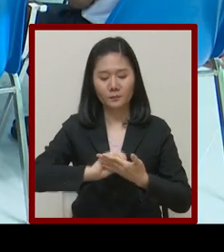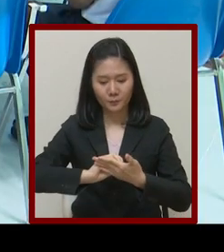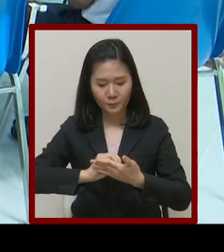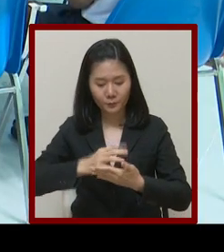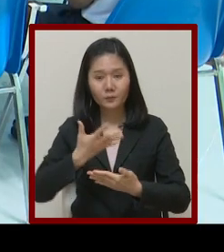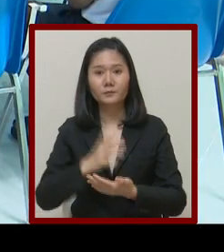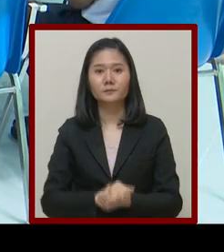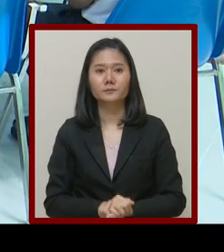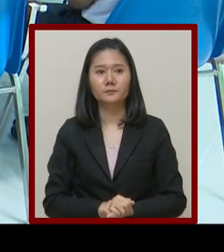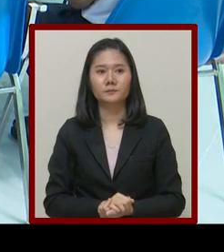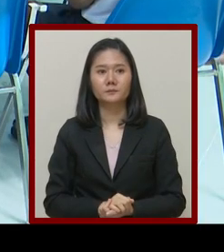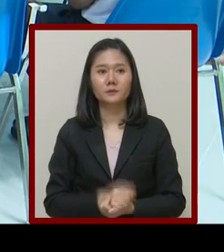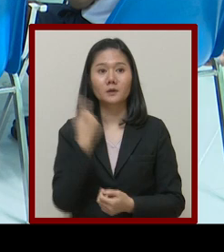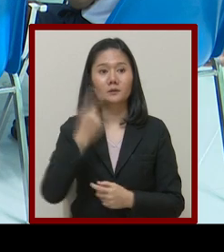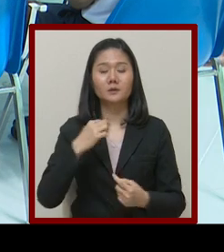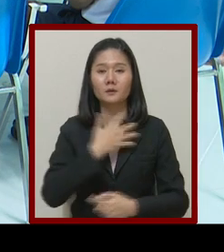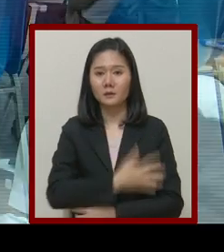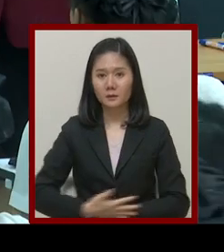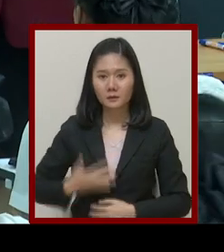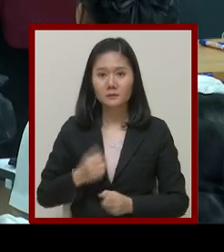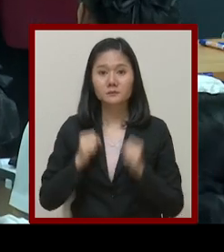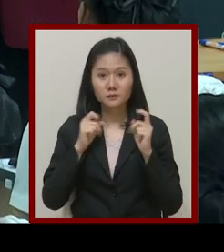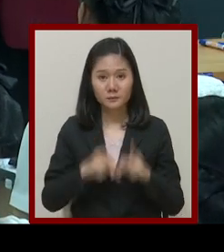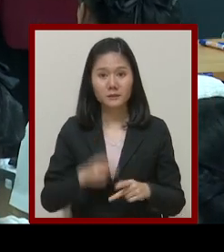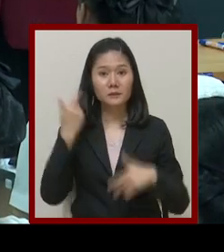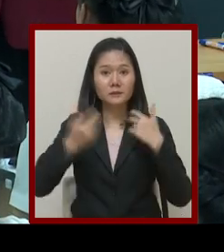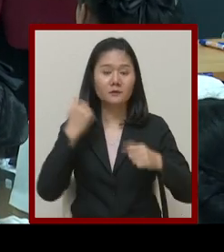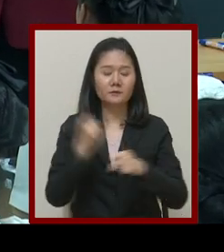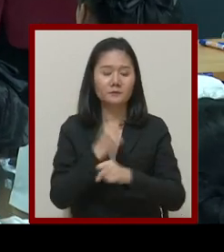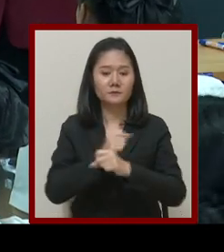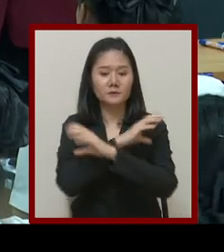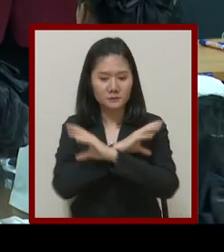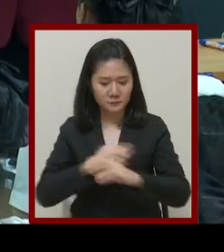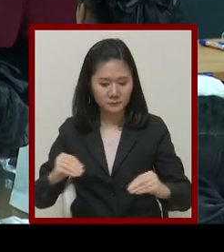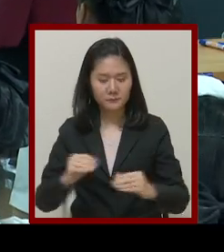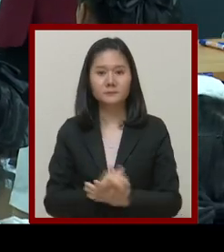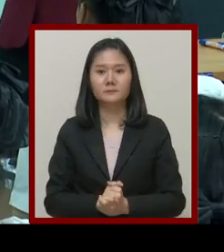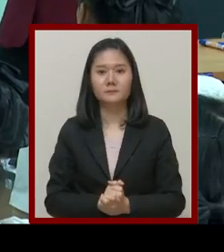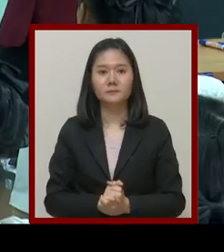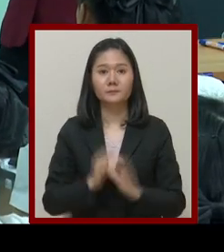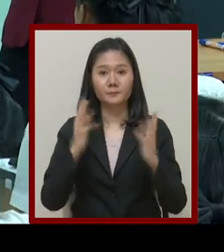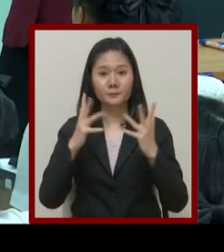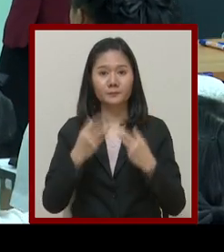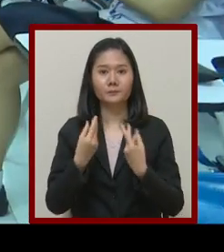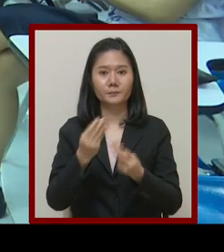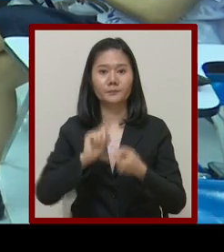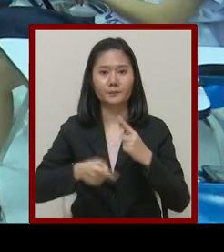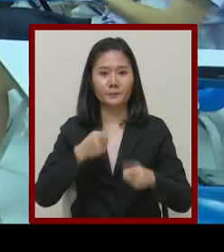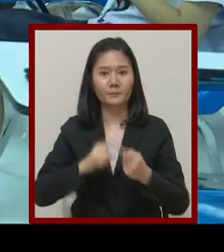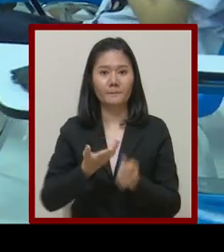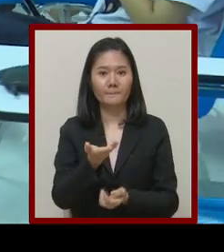มท่องเที่ยวเชิงสุขภาพในกิจกรรมที่ว่าฝึกสมาธิและก็บำเพ็ญภาวนาค่ะขอเสียงปรบมือให้เพื่อนด้วย